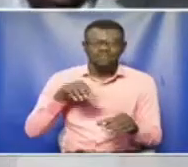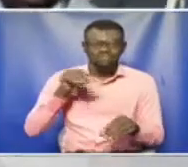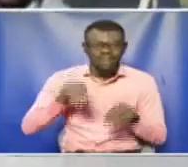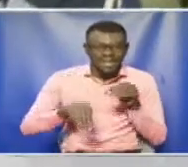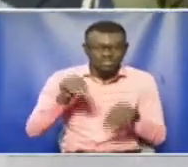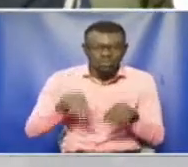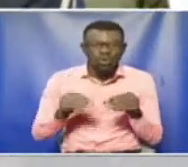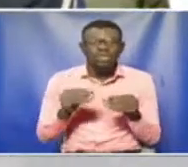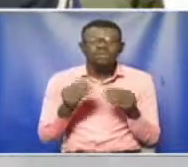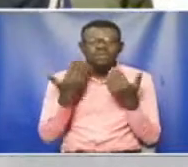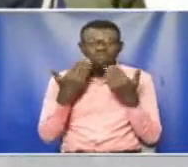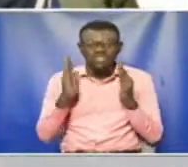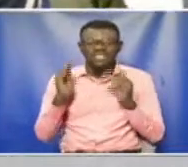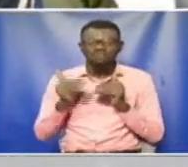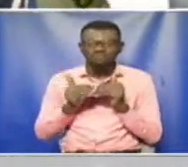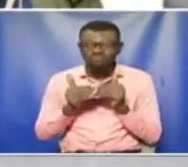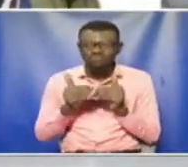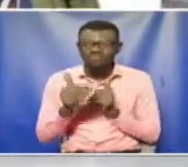nao, turudi